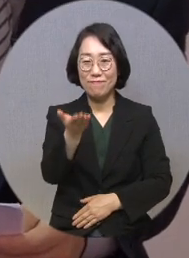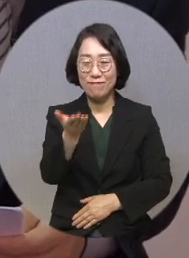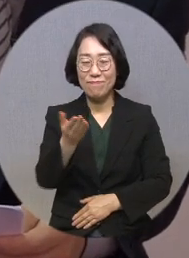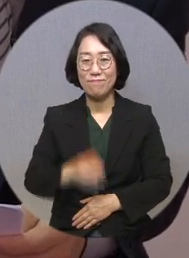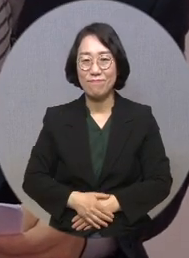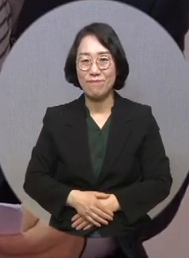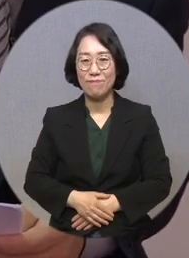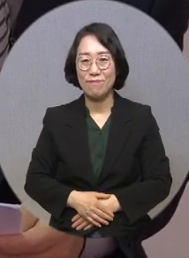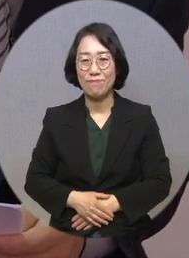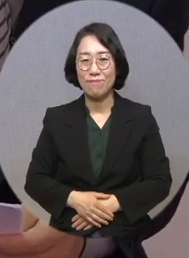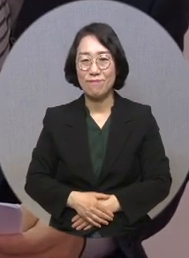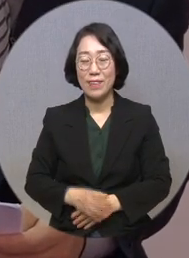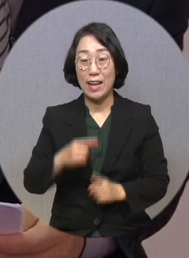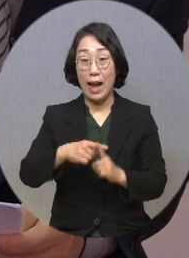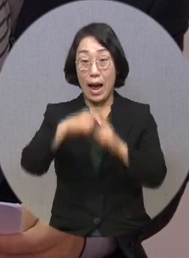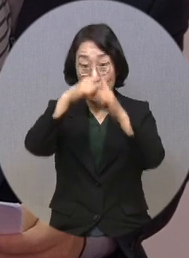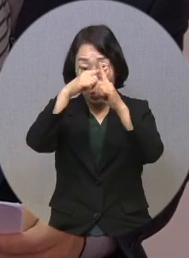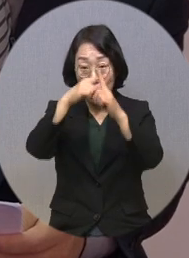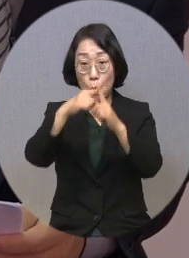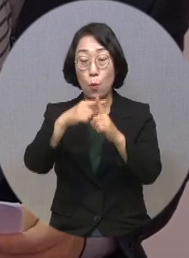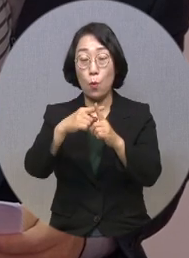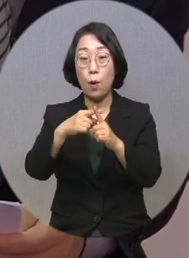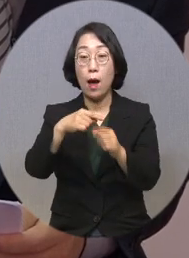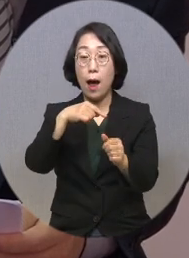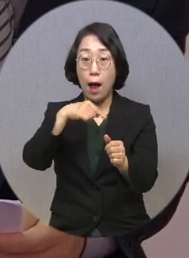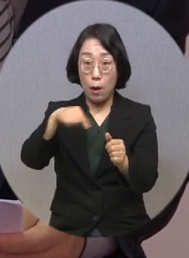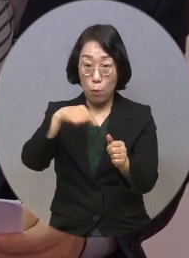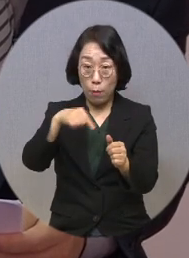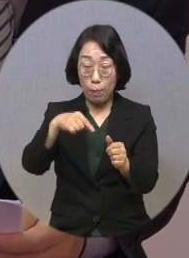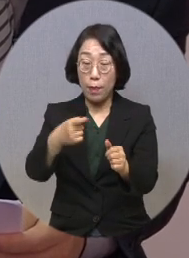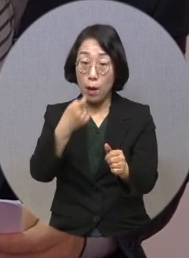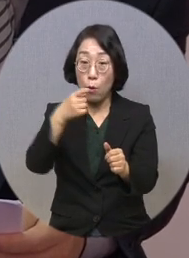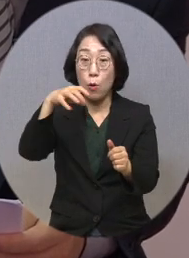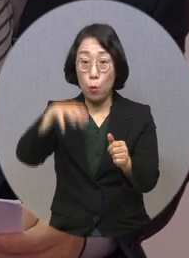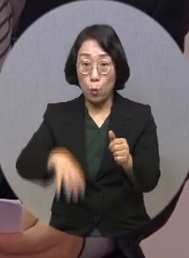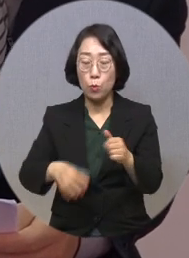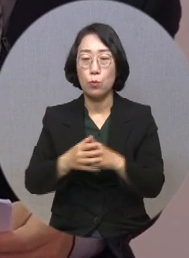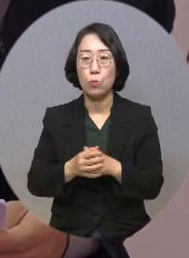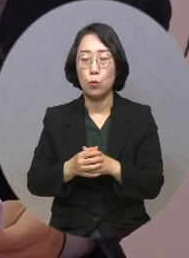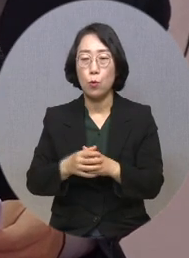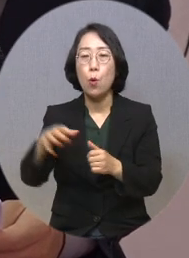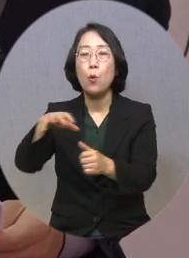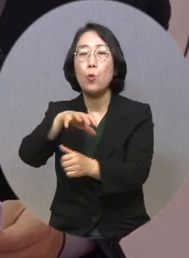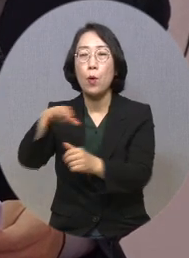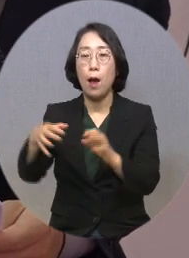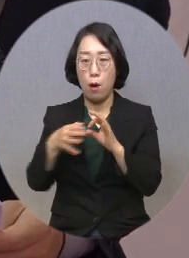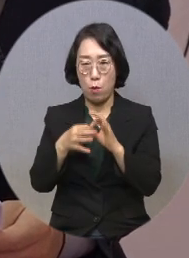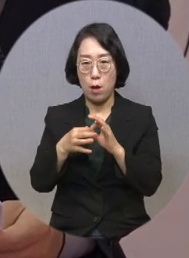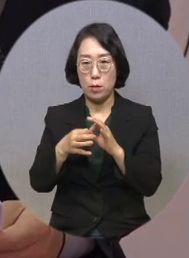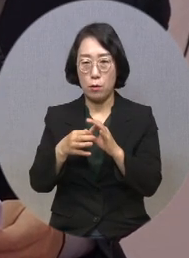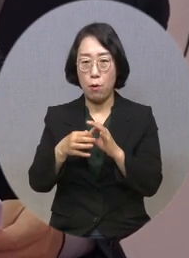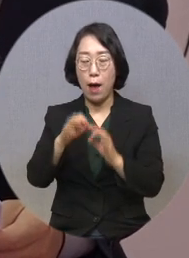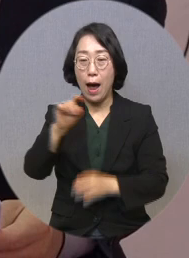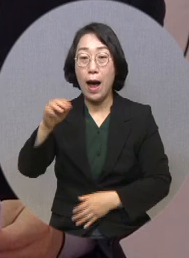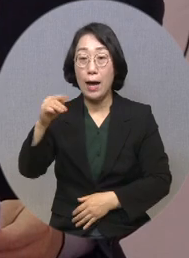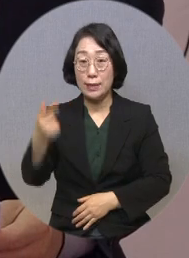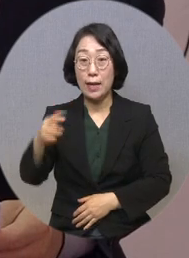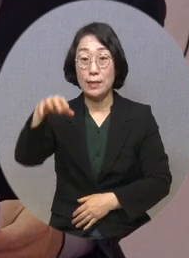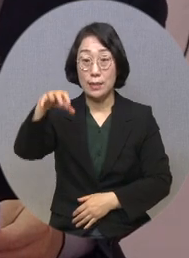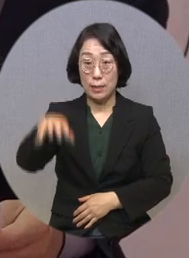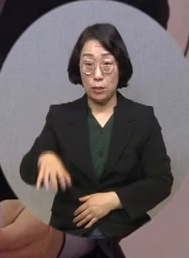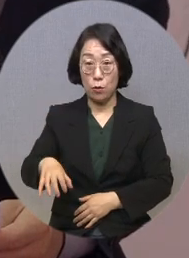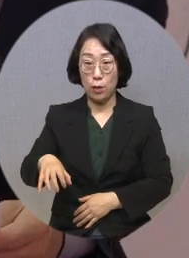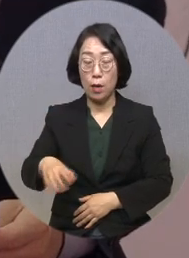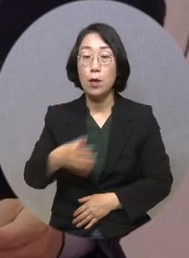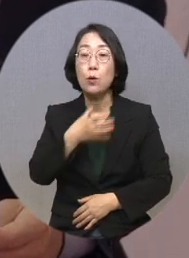원장님께서는 간호학원과 요양보호사 교육원장님이시니까 아산의 노인복지에 관하여 관심이 굉장히 많은 걸로